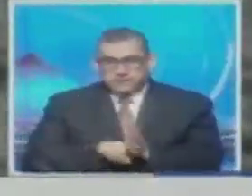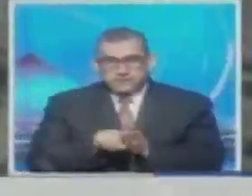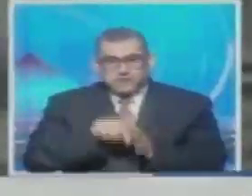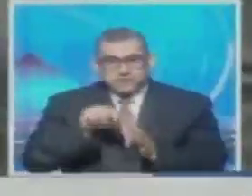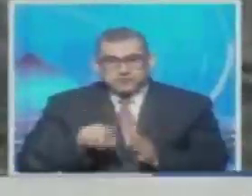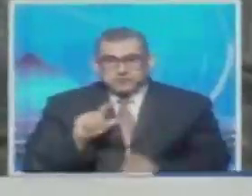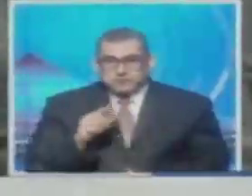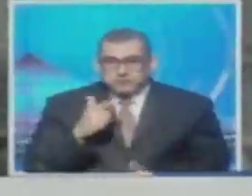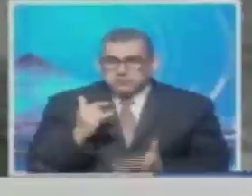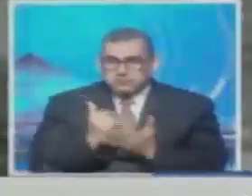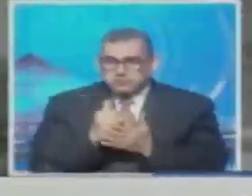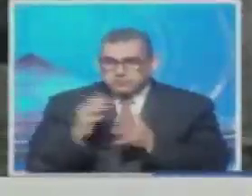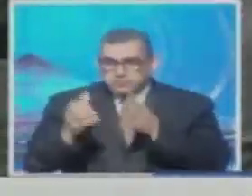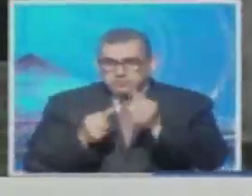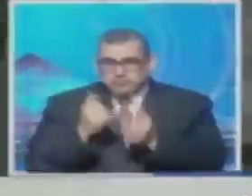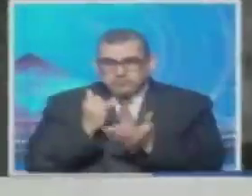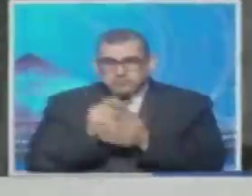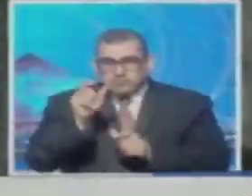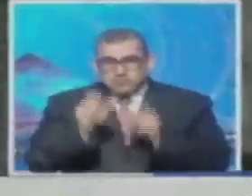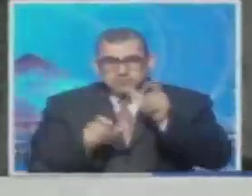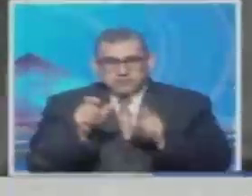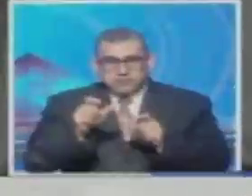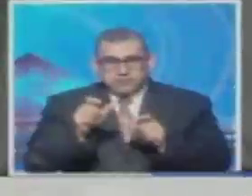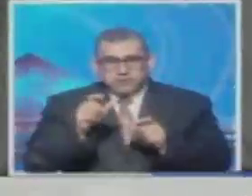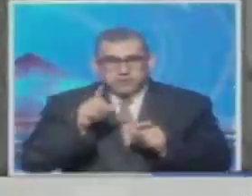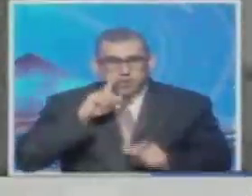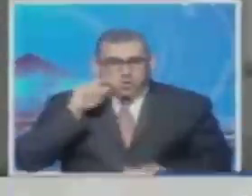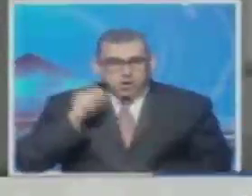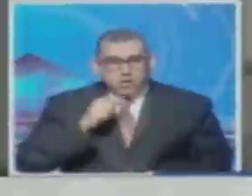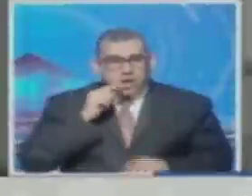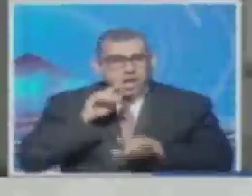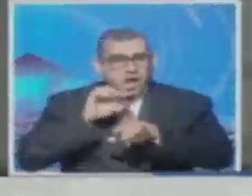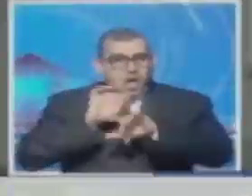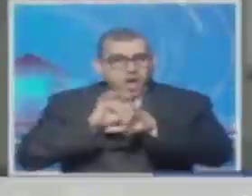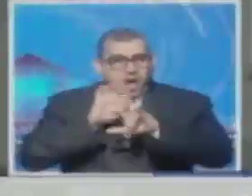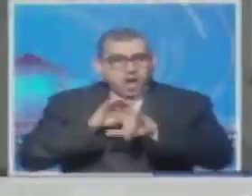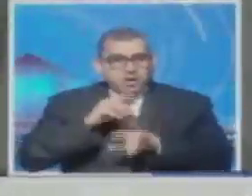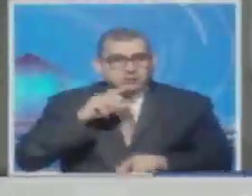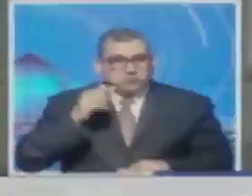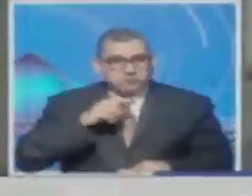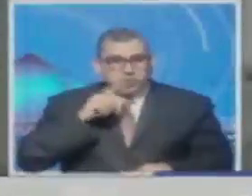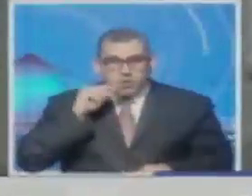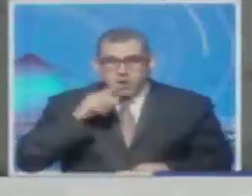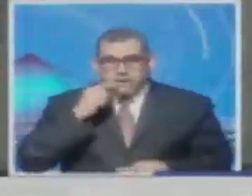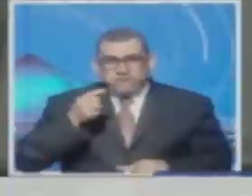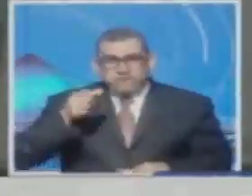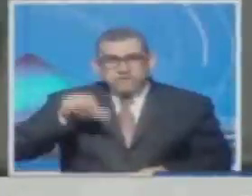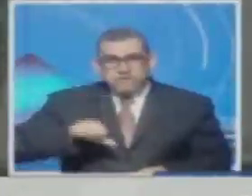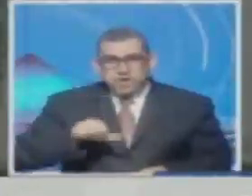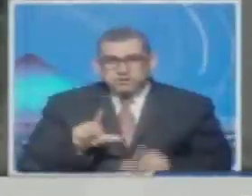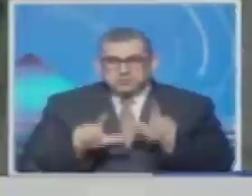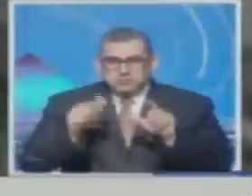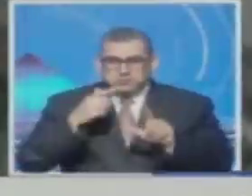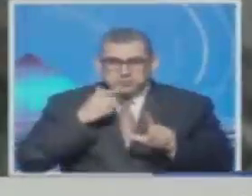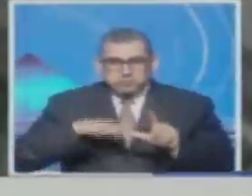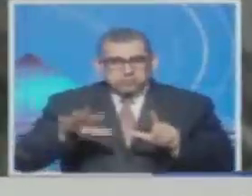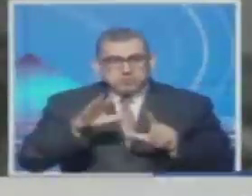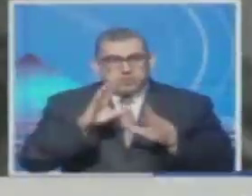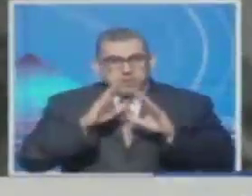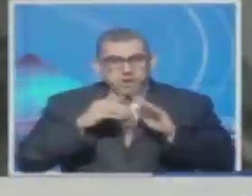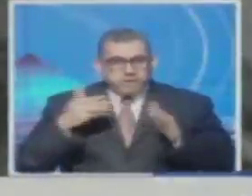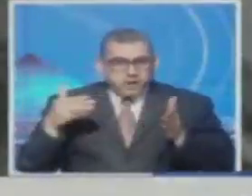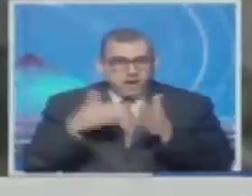وتولى أمرهم إما جاهل أو خائن أو فاسد، حتى تصبح